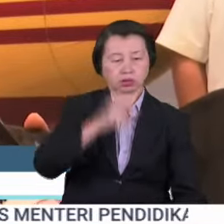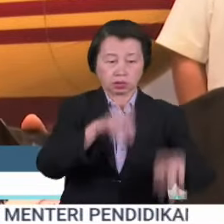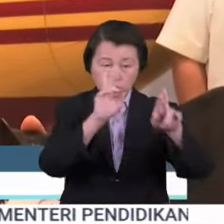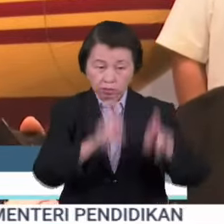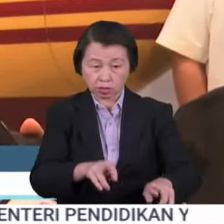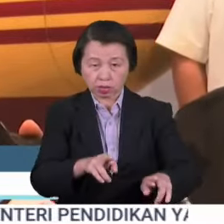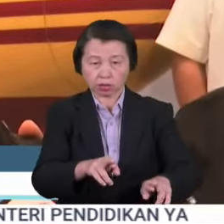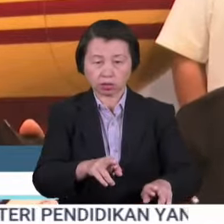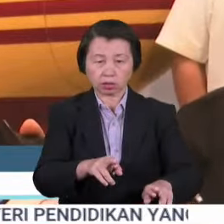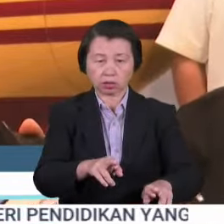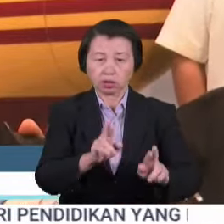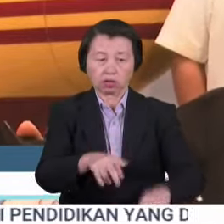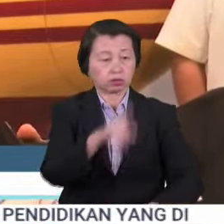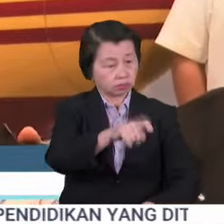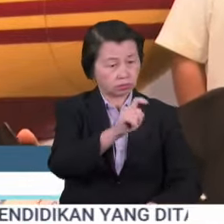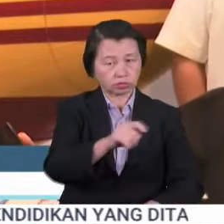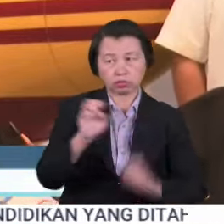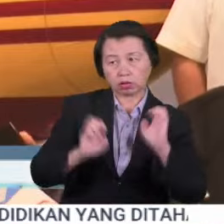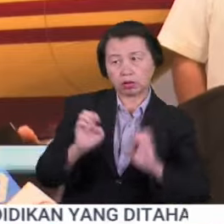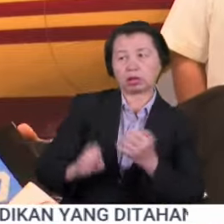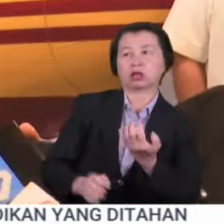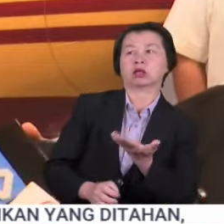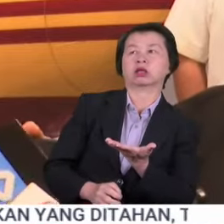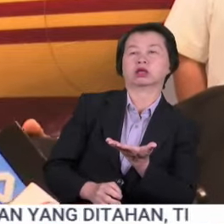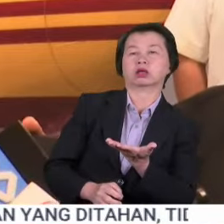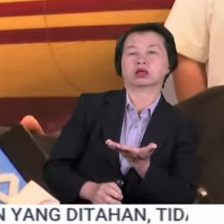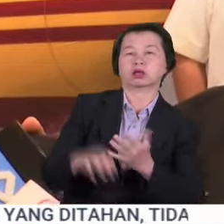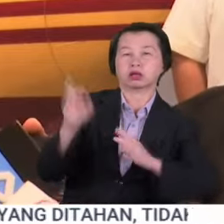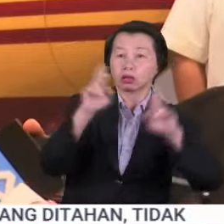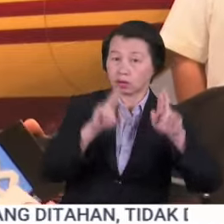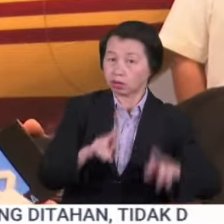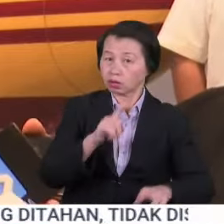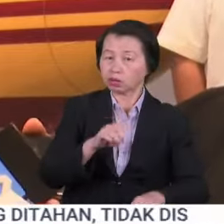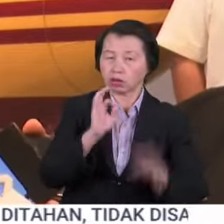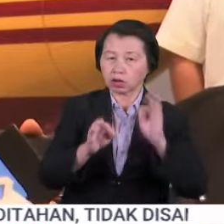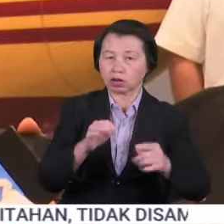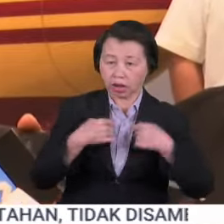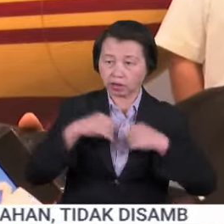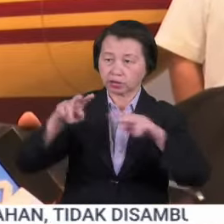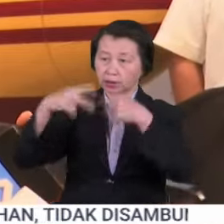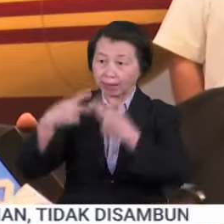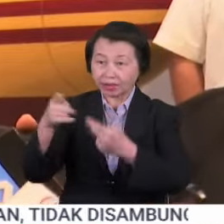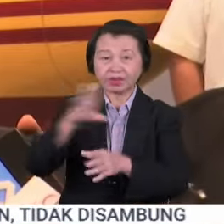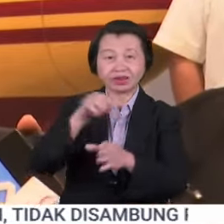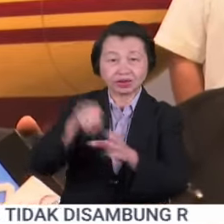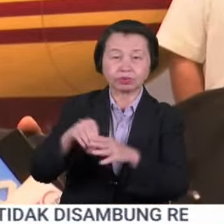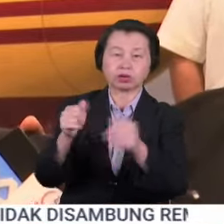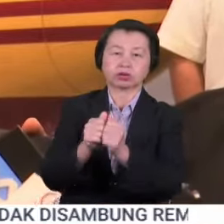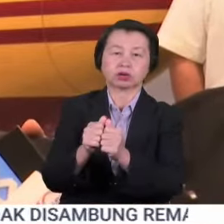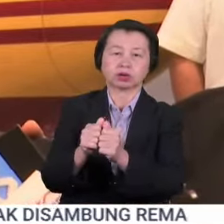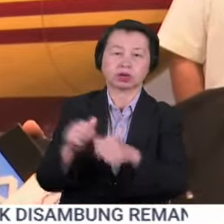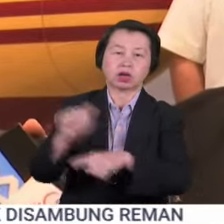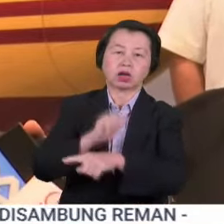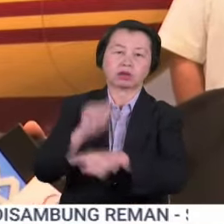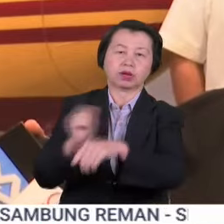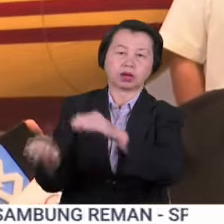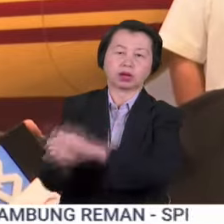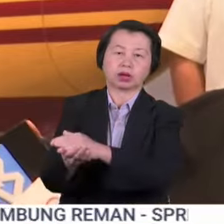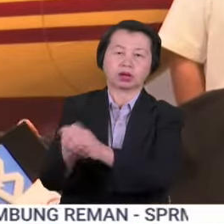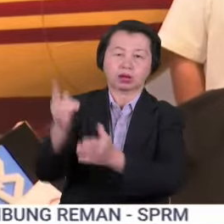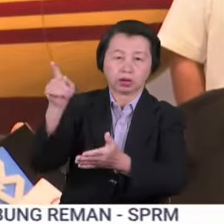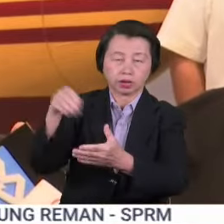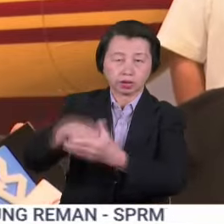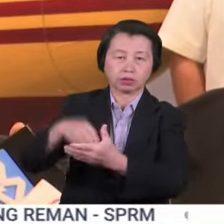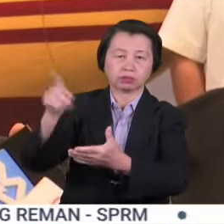rakyat harus menilai, ya, sekiranya ada parti yang terlibat, ya, dengan amalan rasuah dalam pilihan